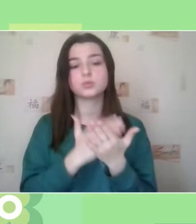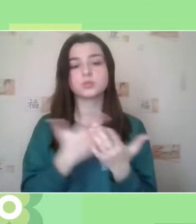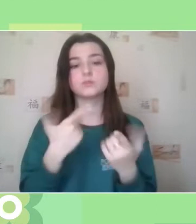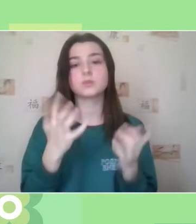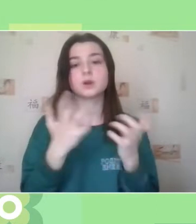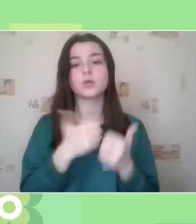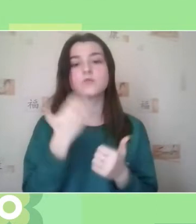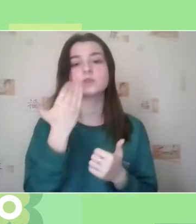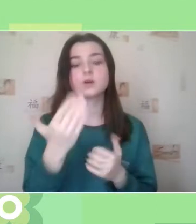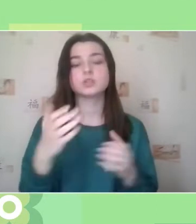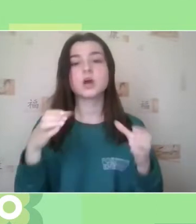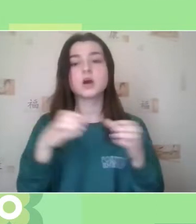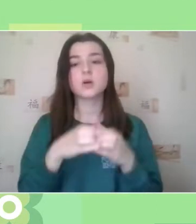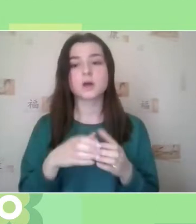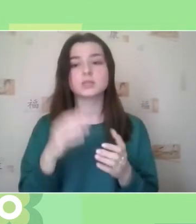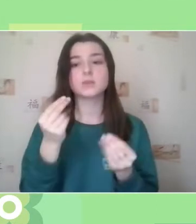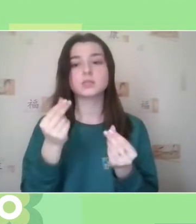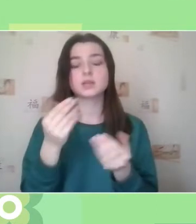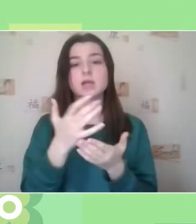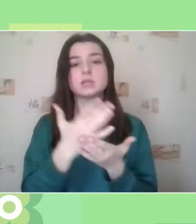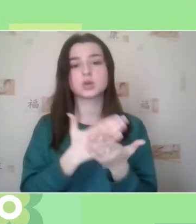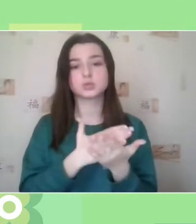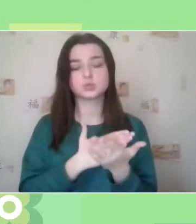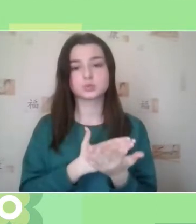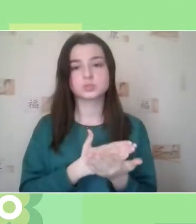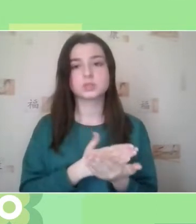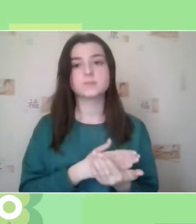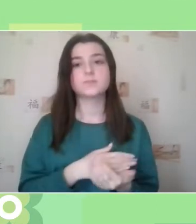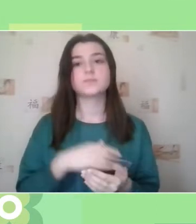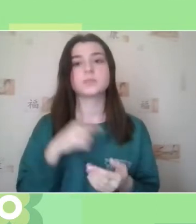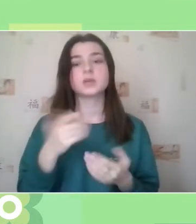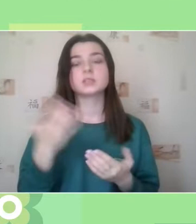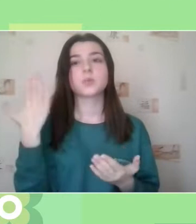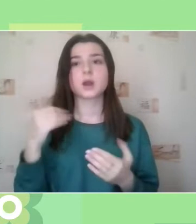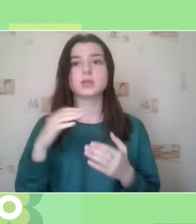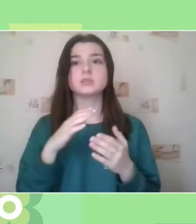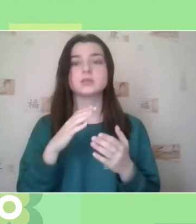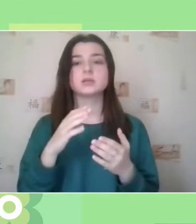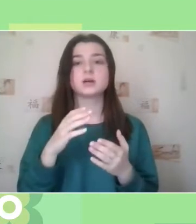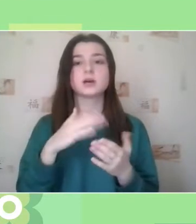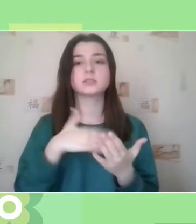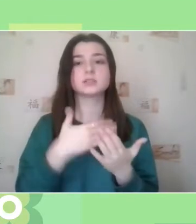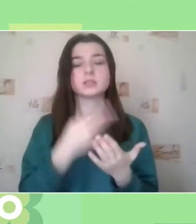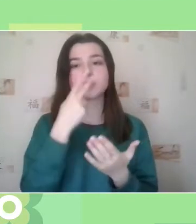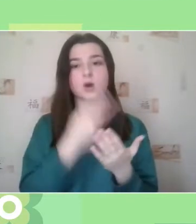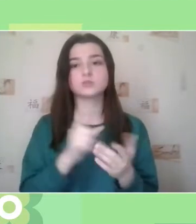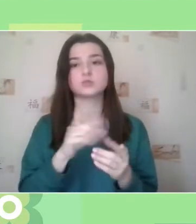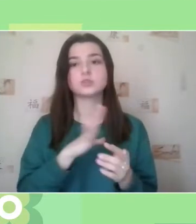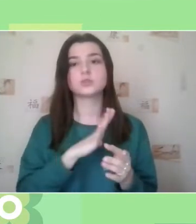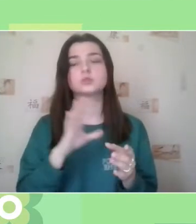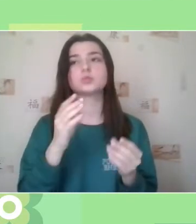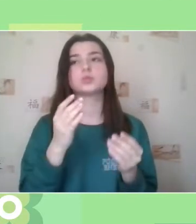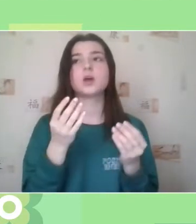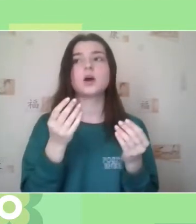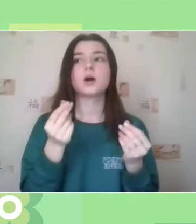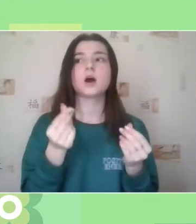вашої команди матеріальні ресурси. Пам'ятаєте те, що я показувала на одному з попередніх слайдів? Це може бути канцтовари, це може бути якась техніка, це